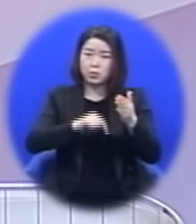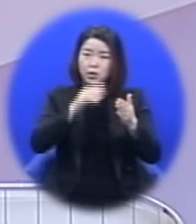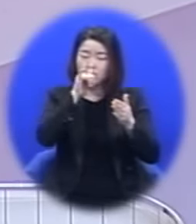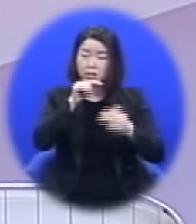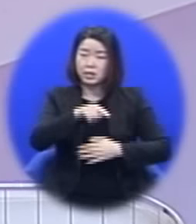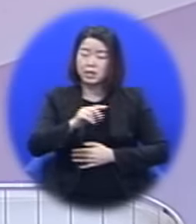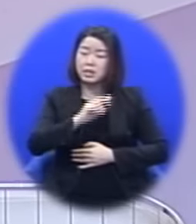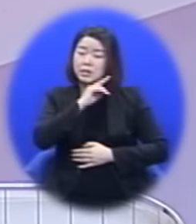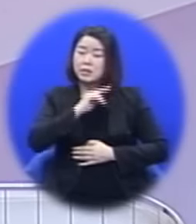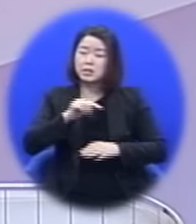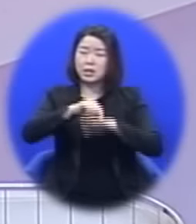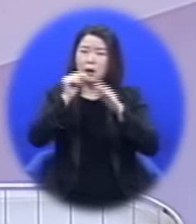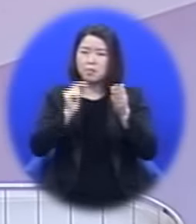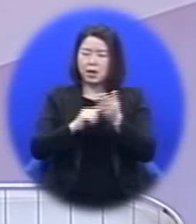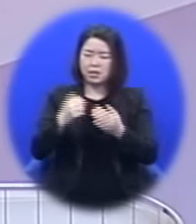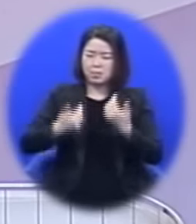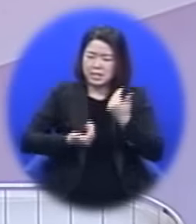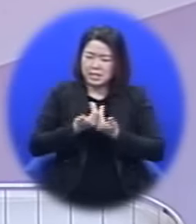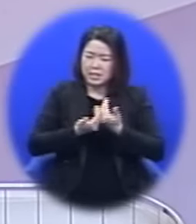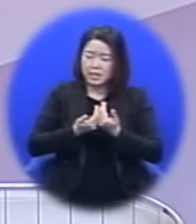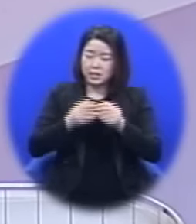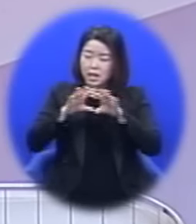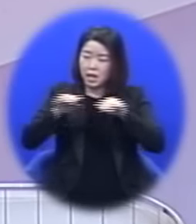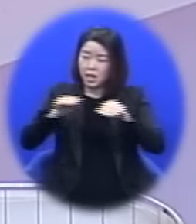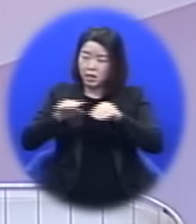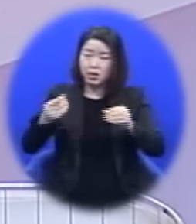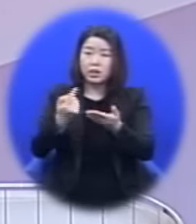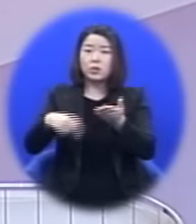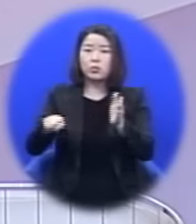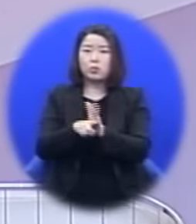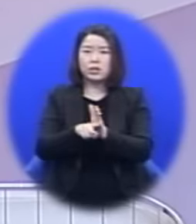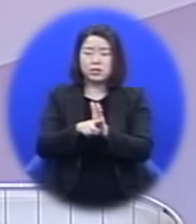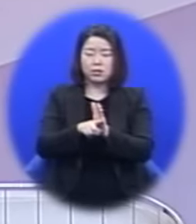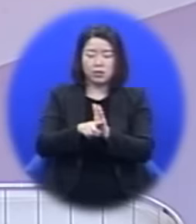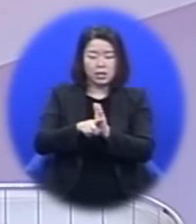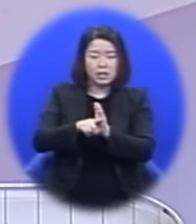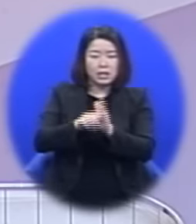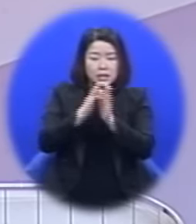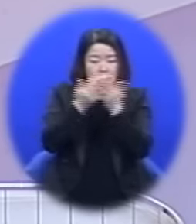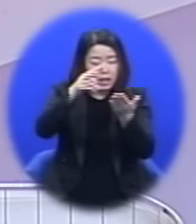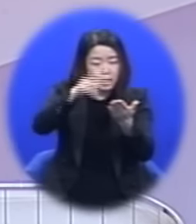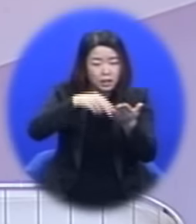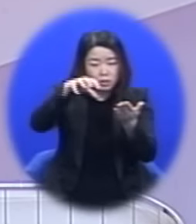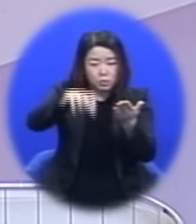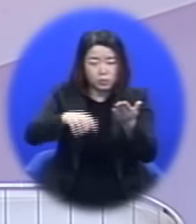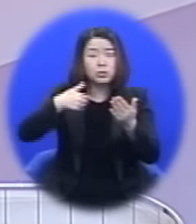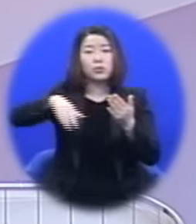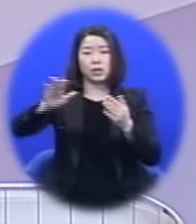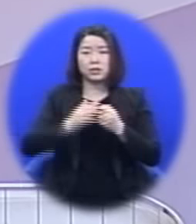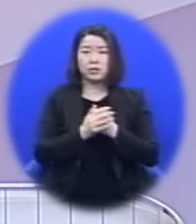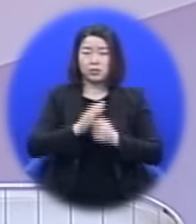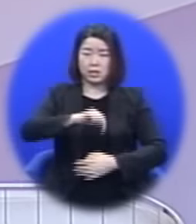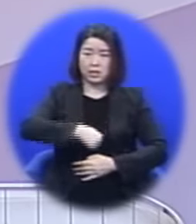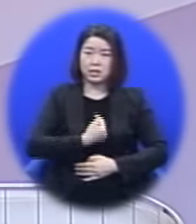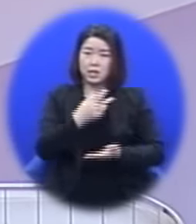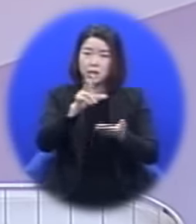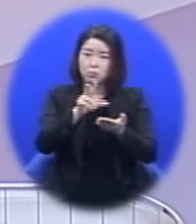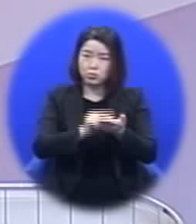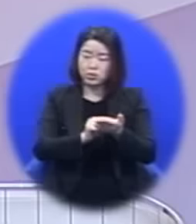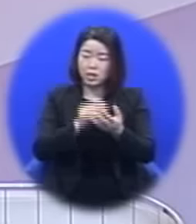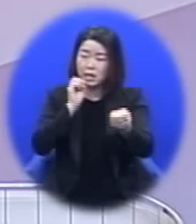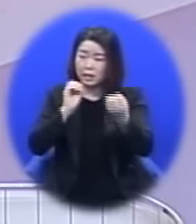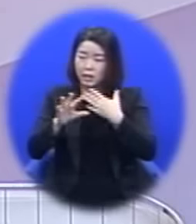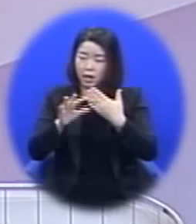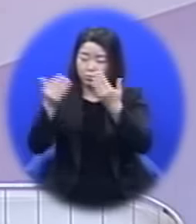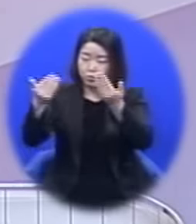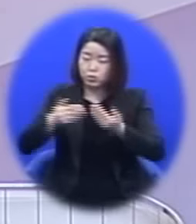의심과 마음의 믿음의 갈등을 해결해 보기 위해서 그는 도서관으로 들어갔습니다. 자기 문제에 대해서 답을 줄 수 있는